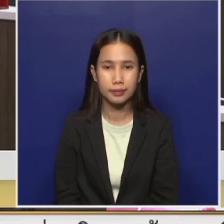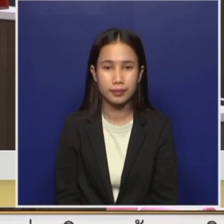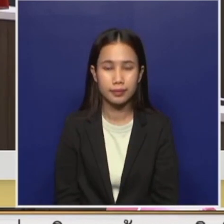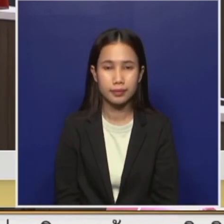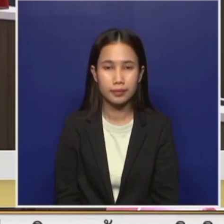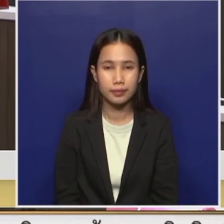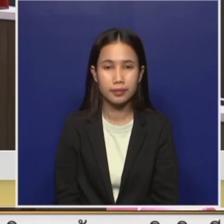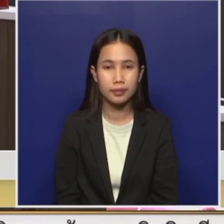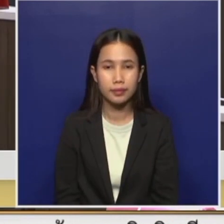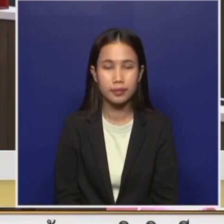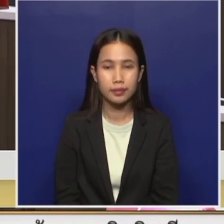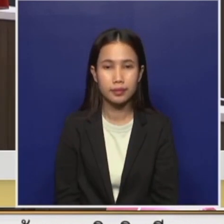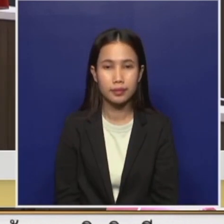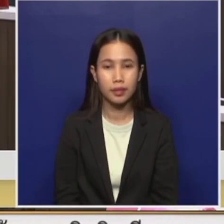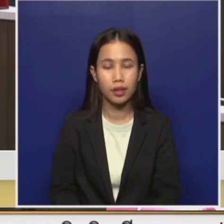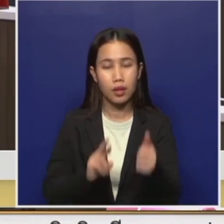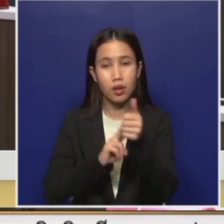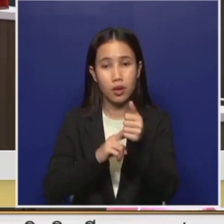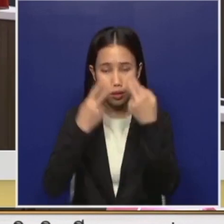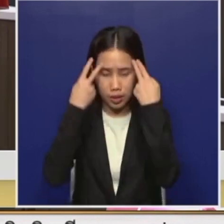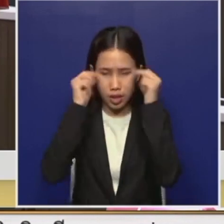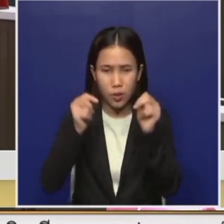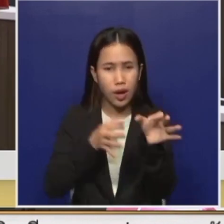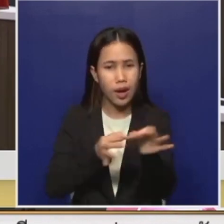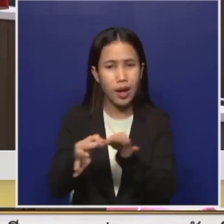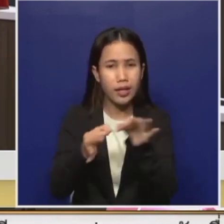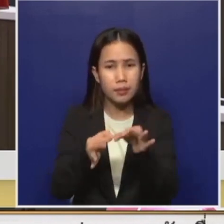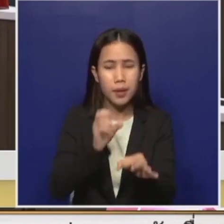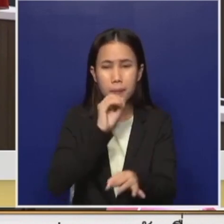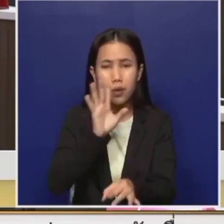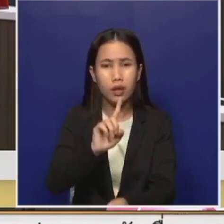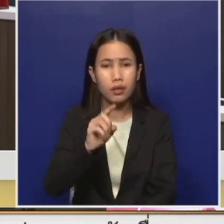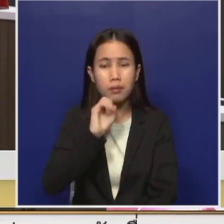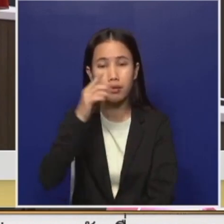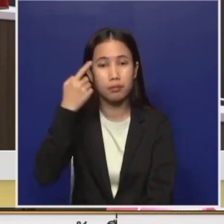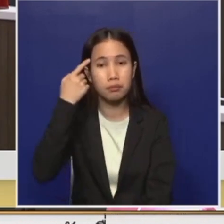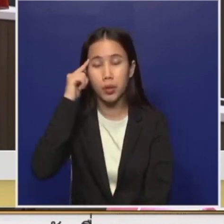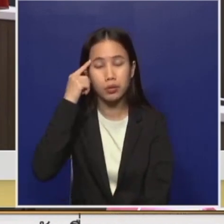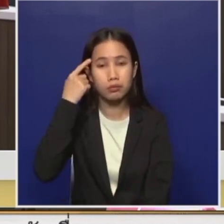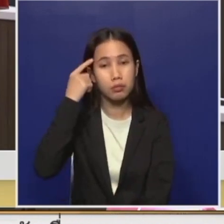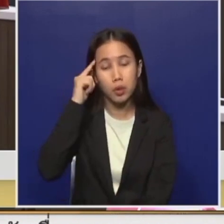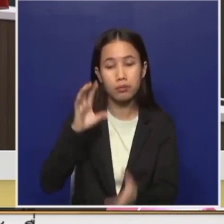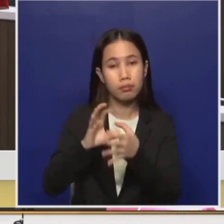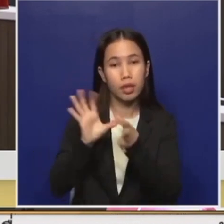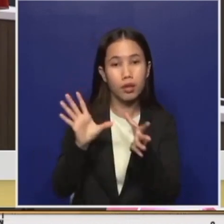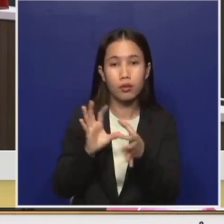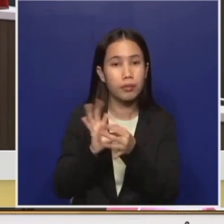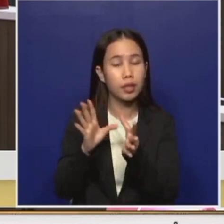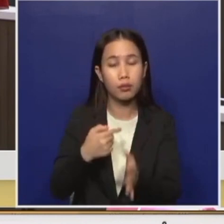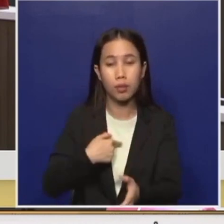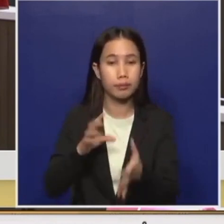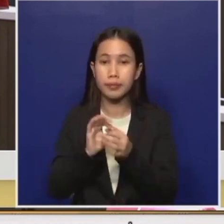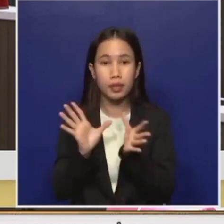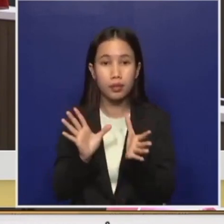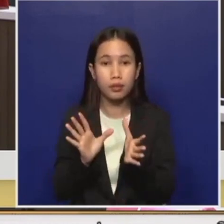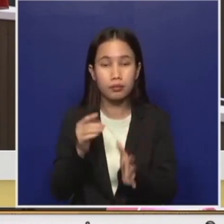ถ้าตอบชแงคำค่องกรานอย่ไรครัไม่รู้ไม่ใชเกันไม่ใชธรรส